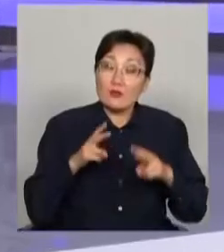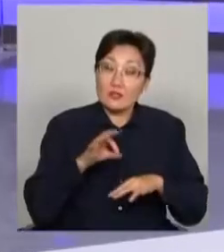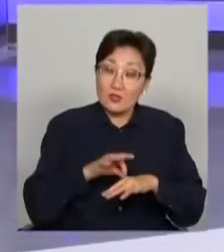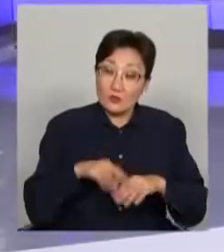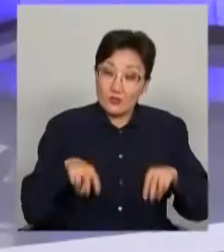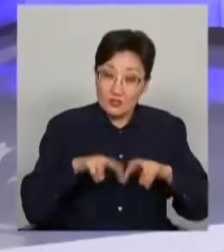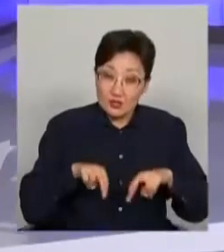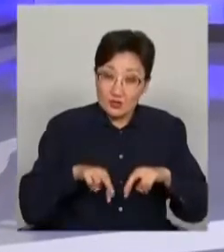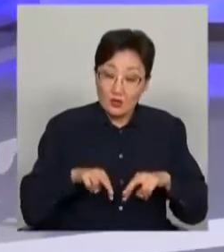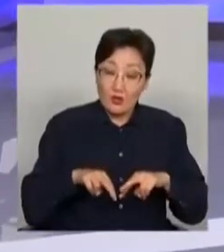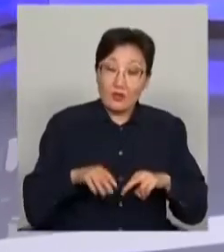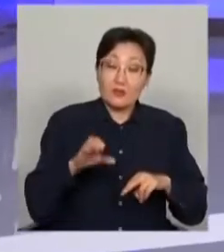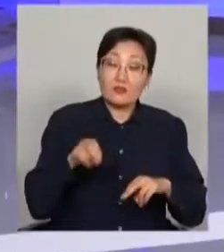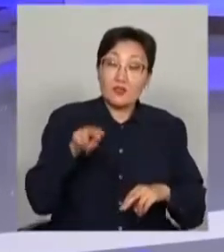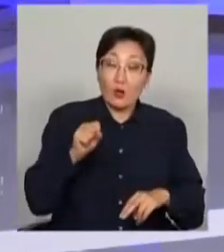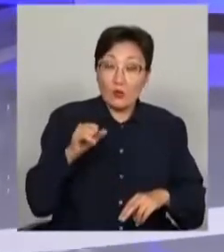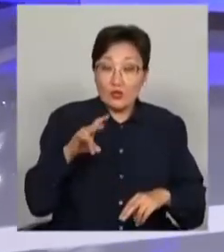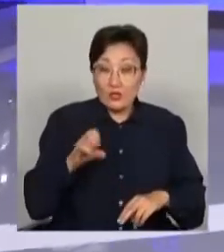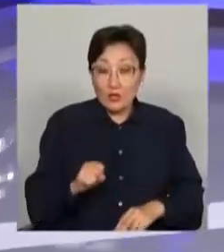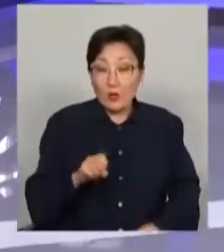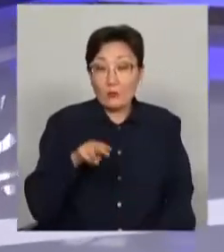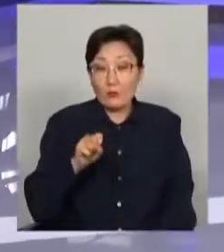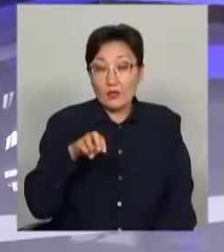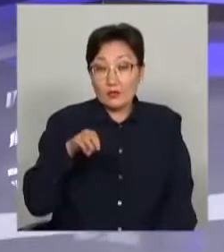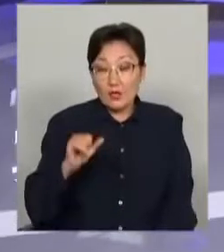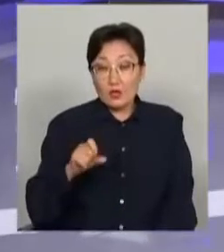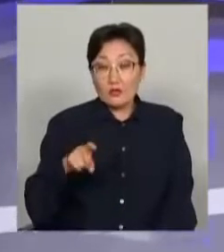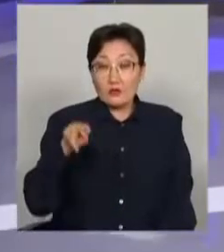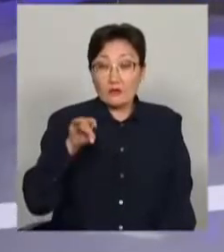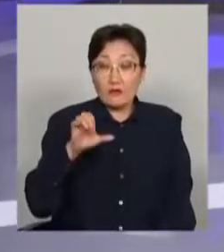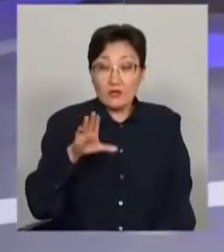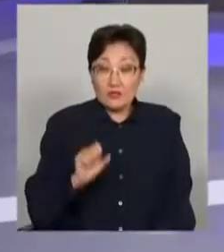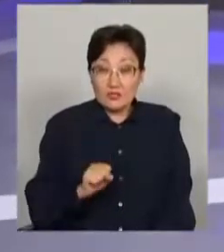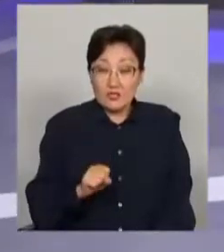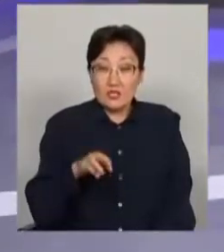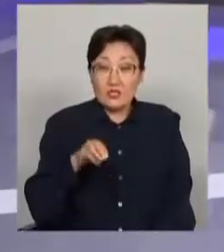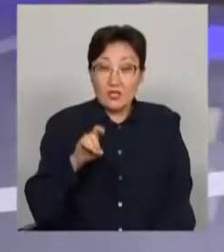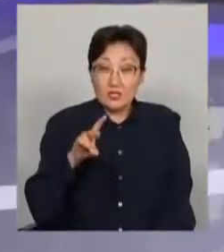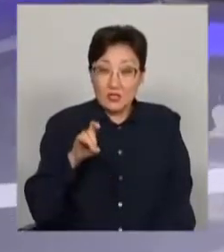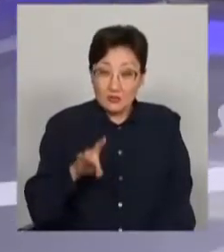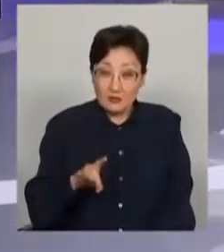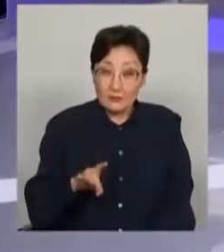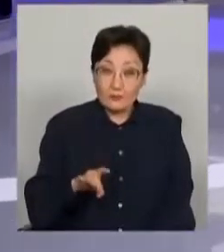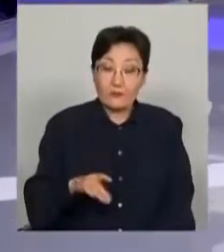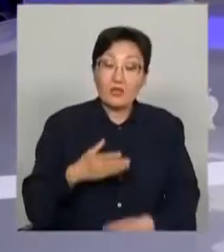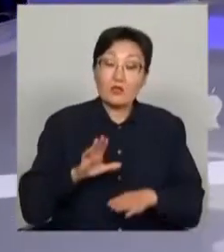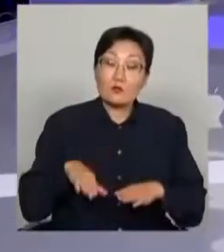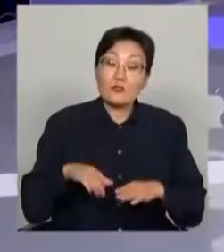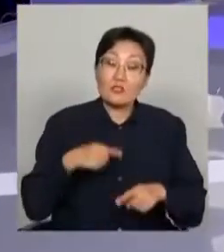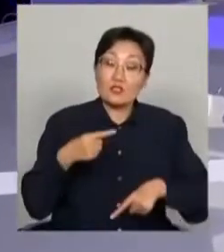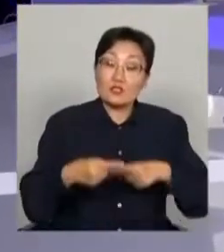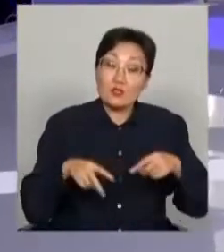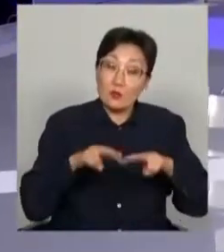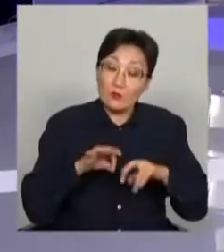Исследуется синдром Дауна, синдром Паттау, синдром Эдвардса и синдром Тернера. Затем следующий